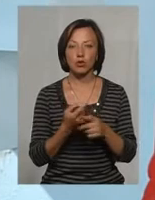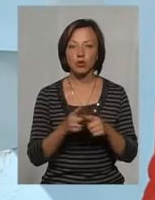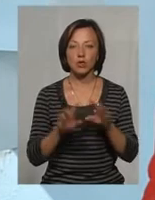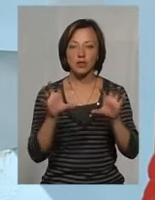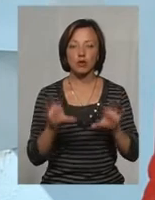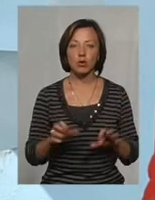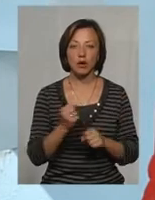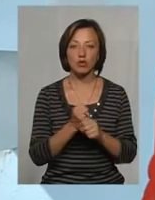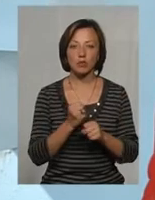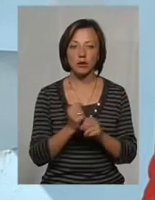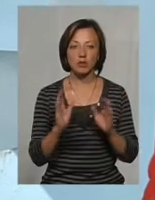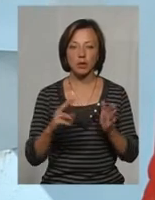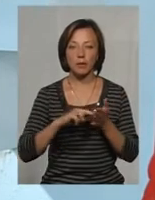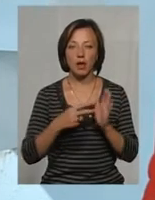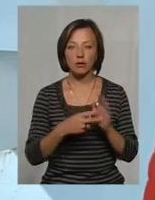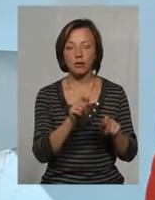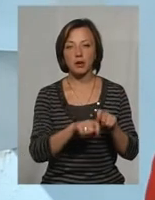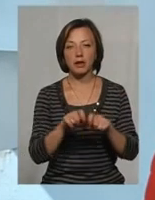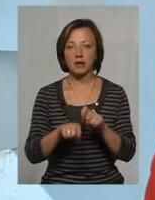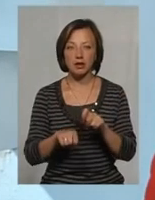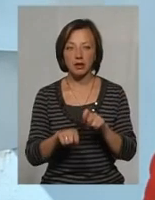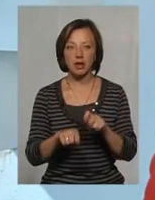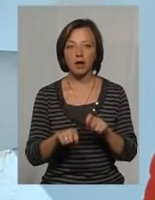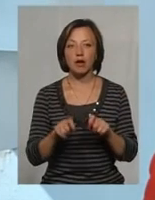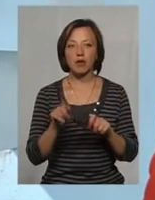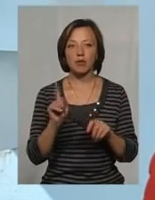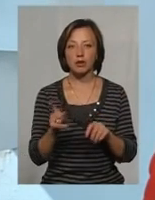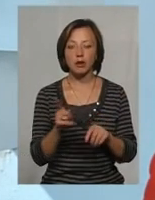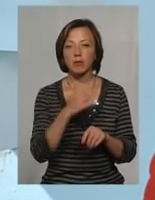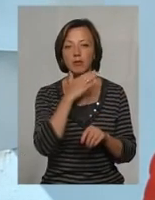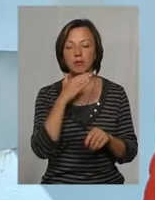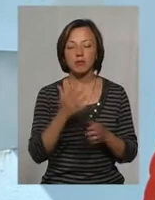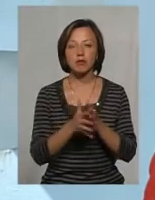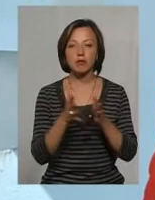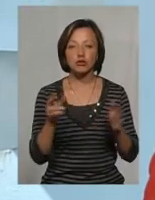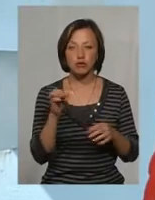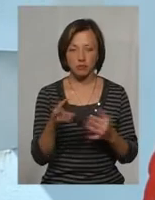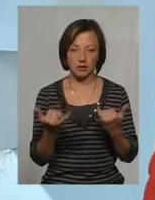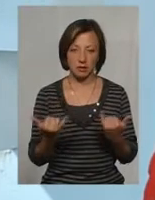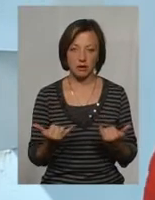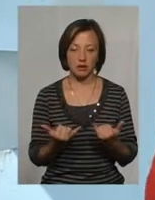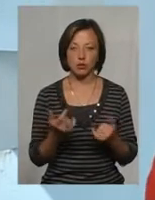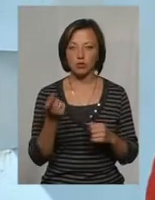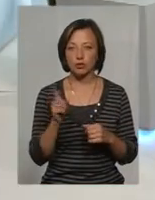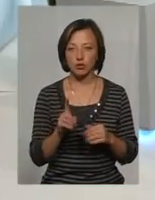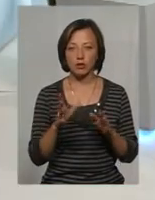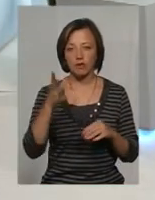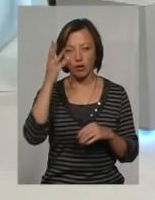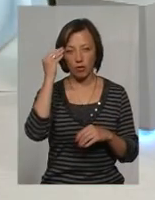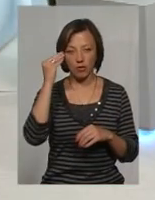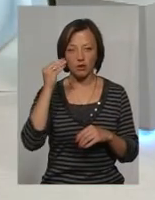будуть розроблятися уже планові перевірки і кратність їх буде значна, набагато більша, ніж тепер. Тому що буде